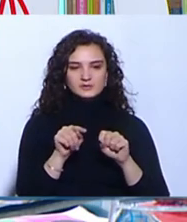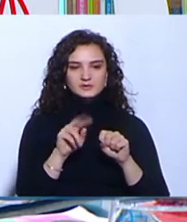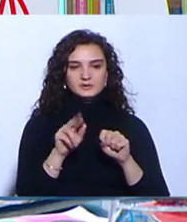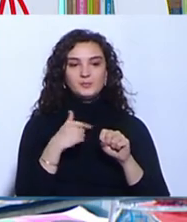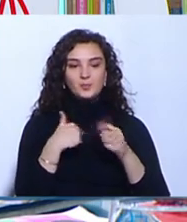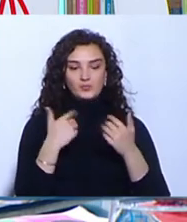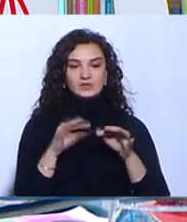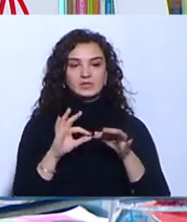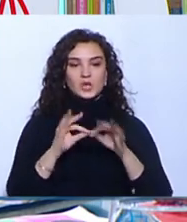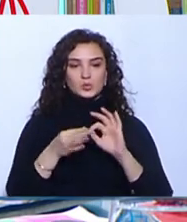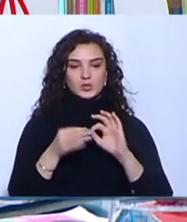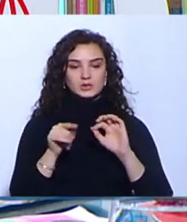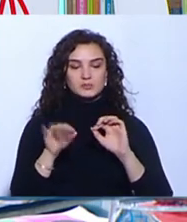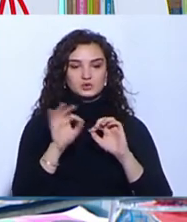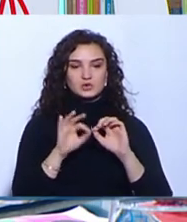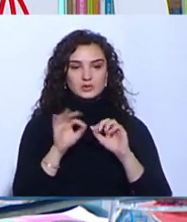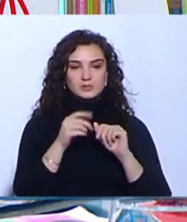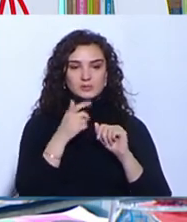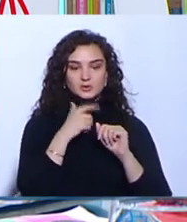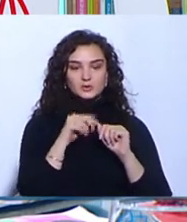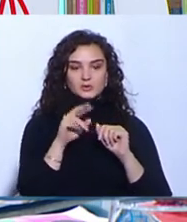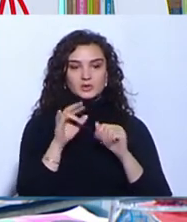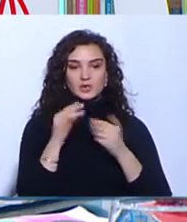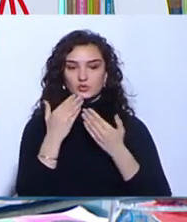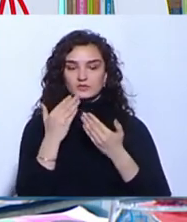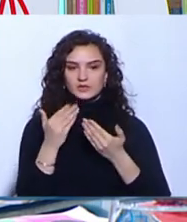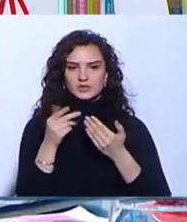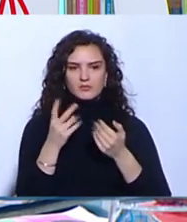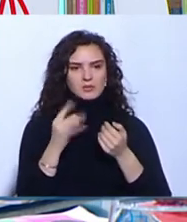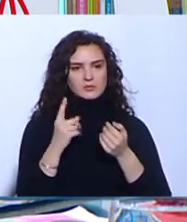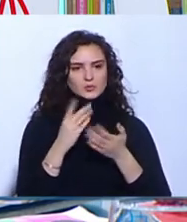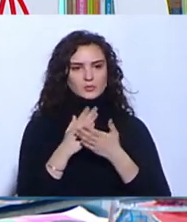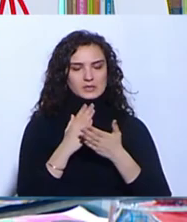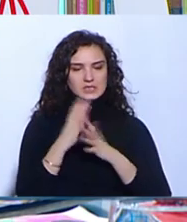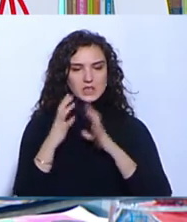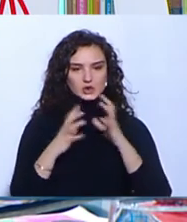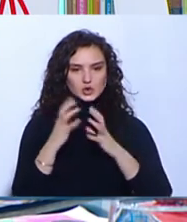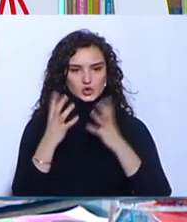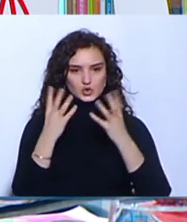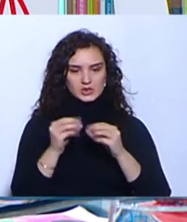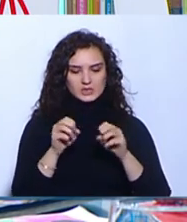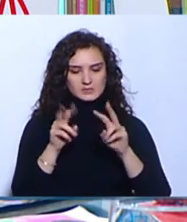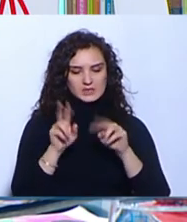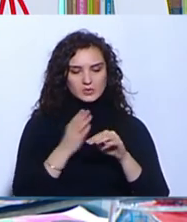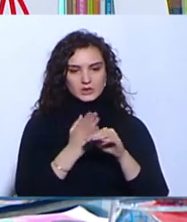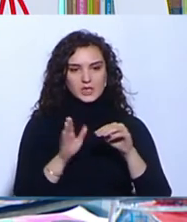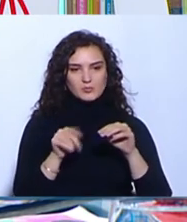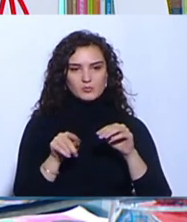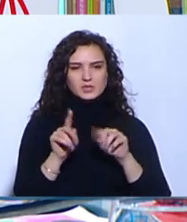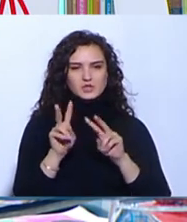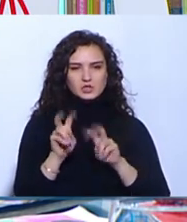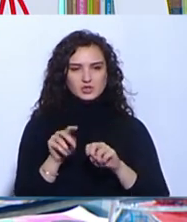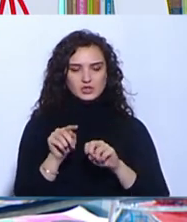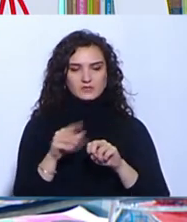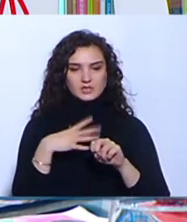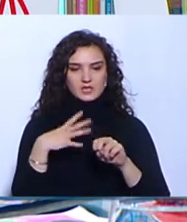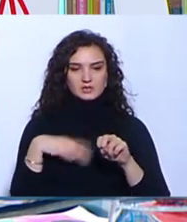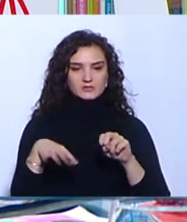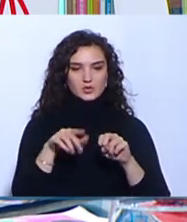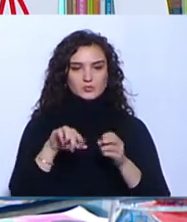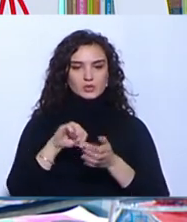უკვე დეტალურად ამის შესახებ ბატონ ლადოს ვკითხავ, მაგრამ რატომ არის საერთაშორისო დღე გამოყოფილი და რას ნიშნავს